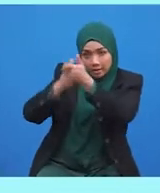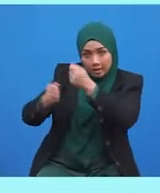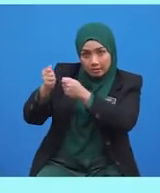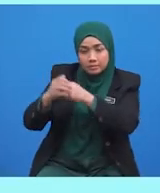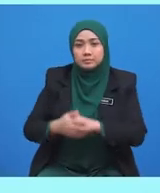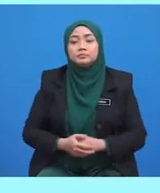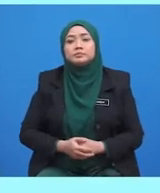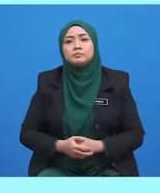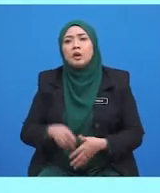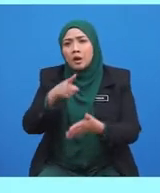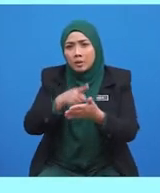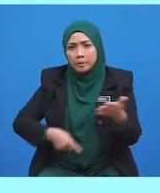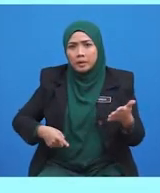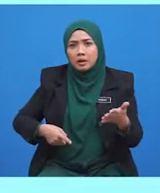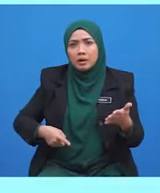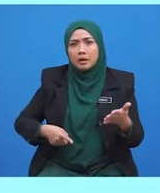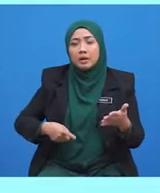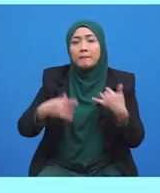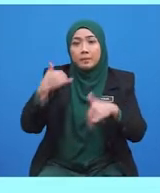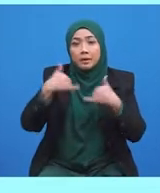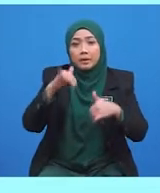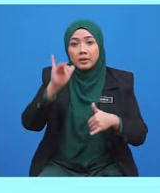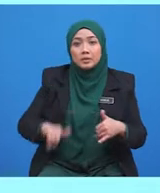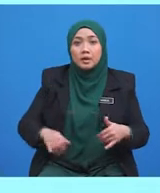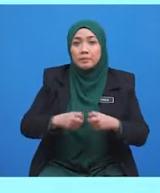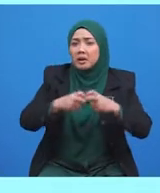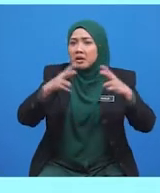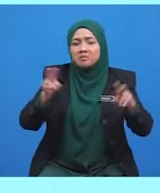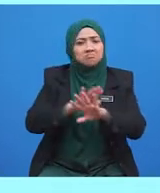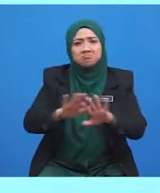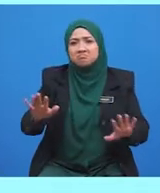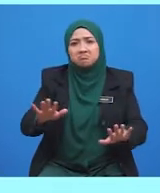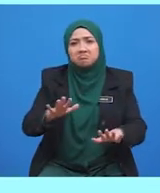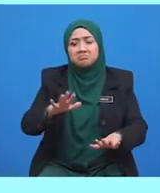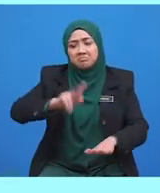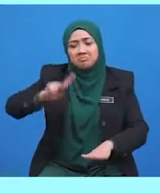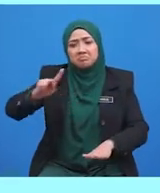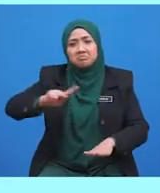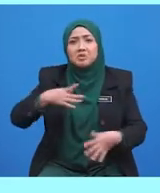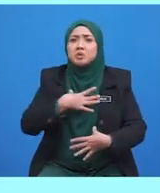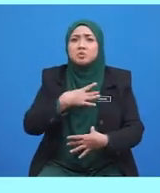Seterusnya, apakah permainan yang paling tidak disukai?